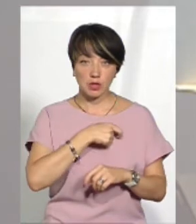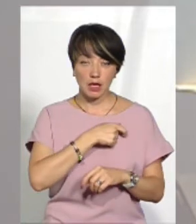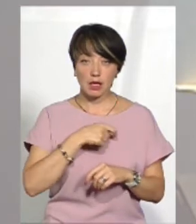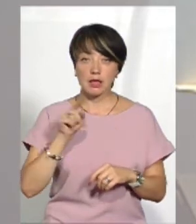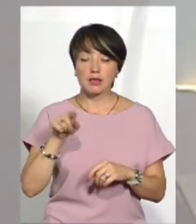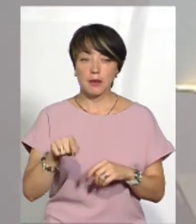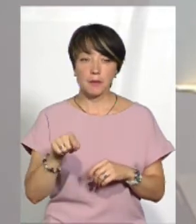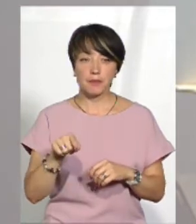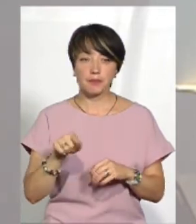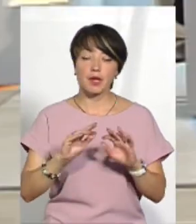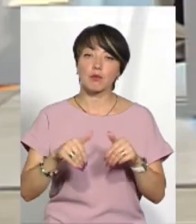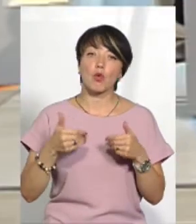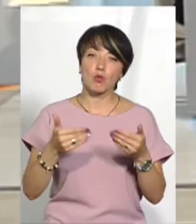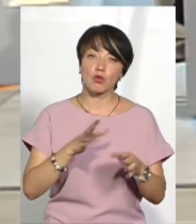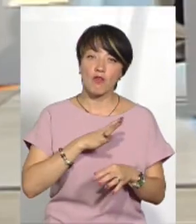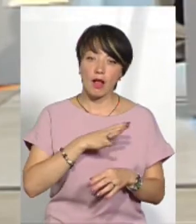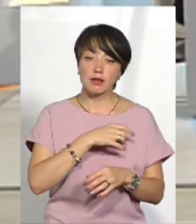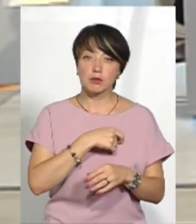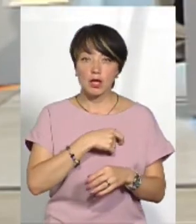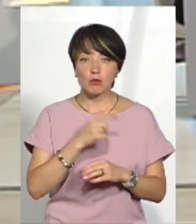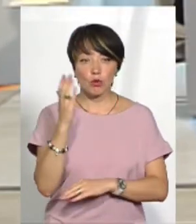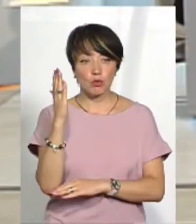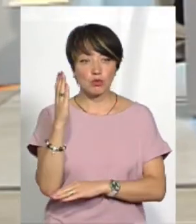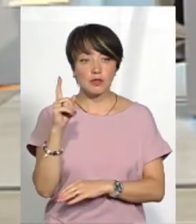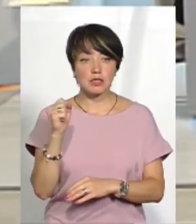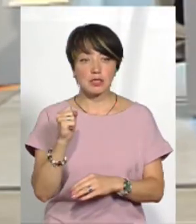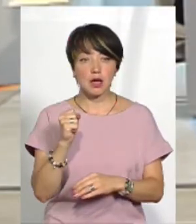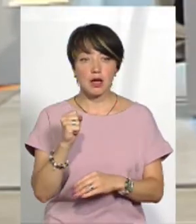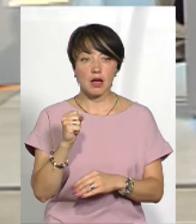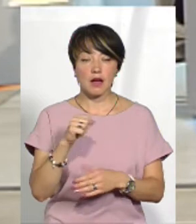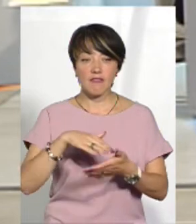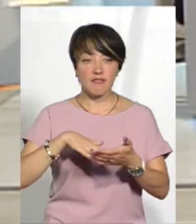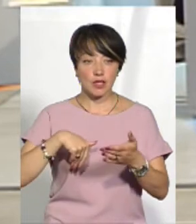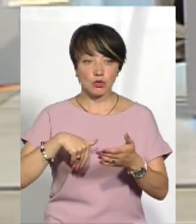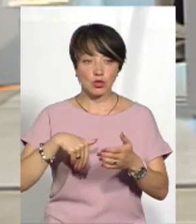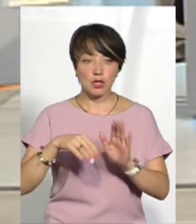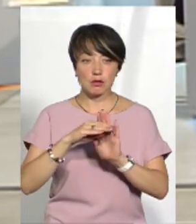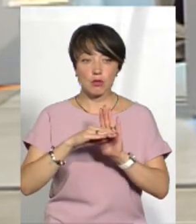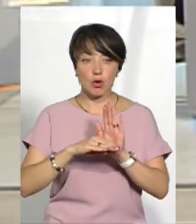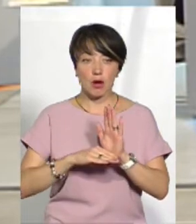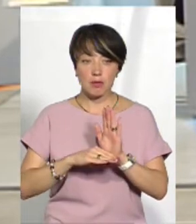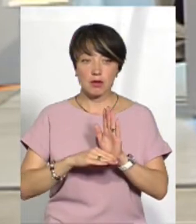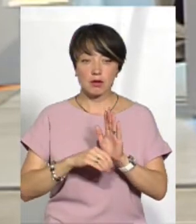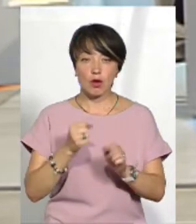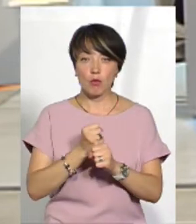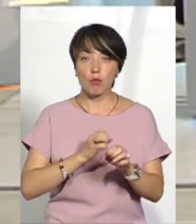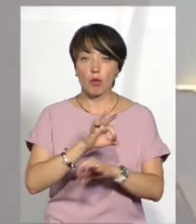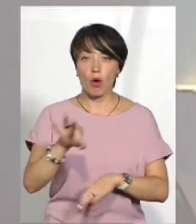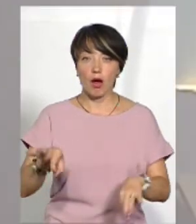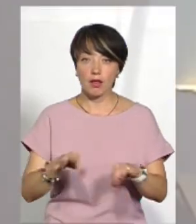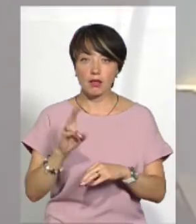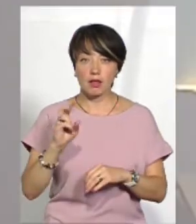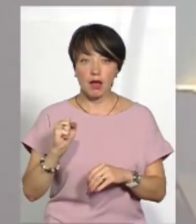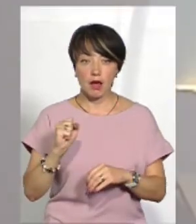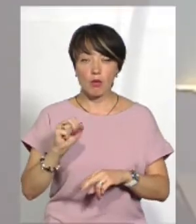там пропонували депутатам проголосувати за вилучення з цієї програми розроблення проєкту